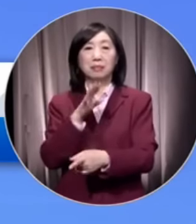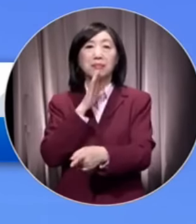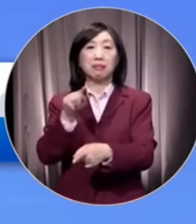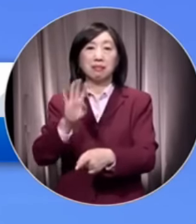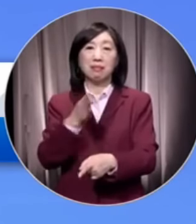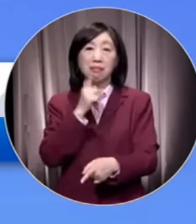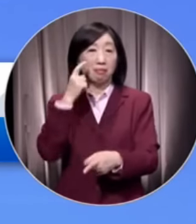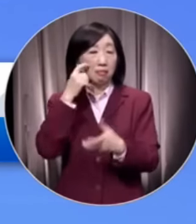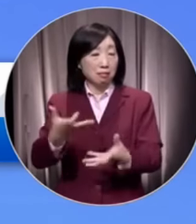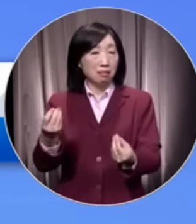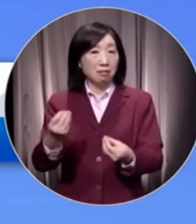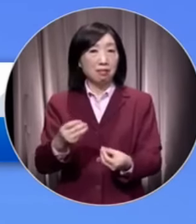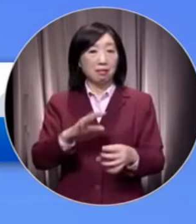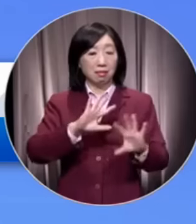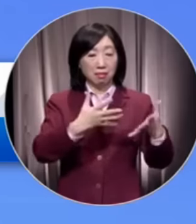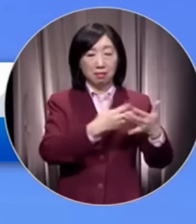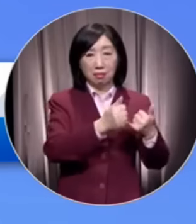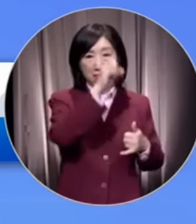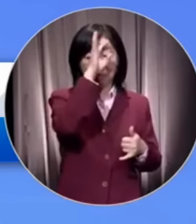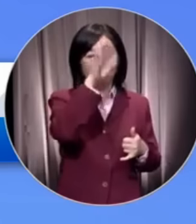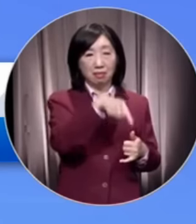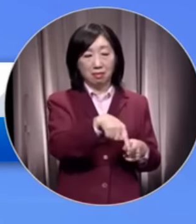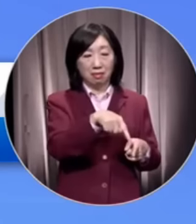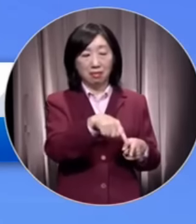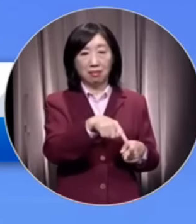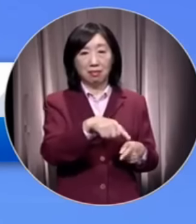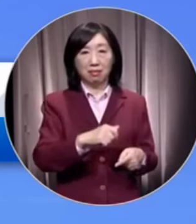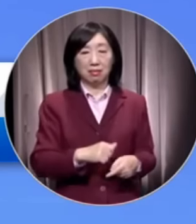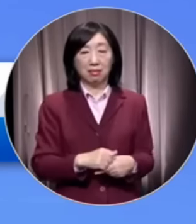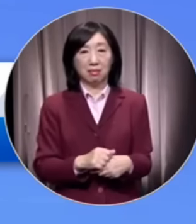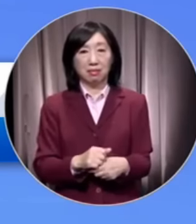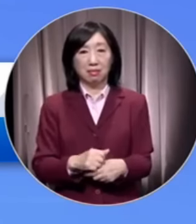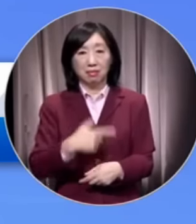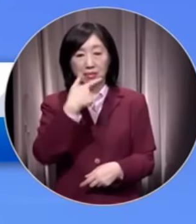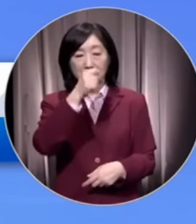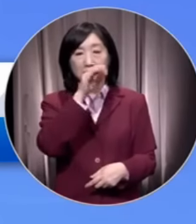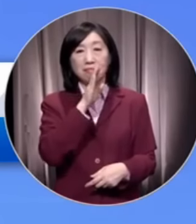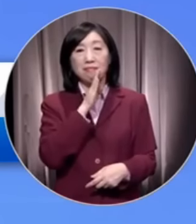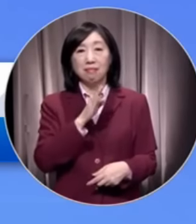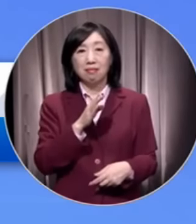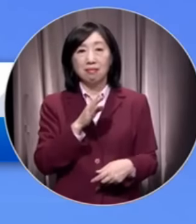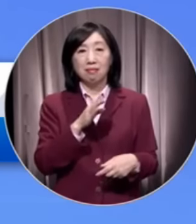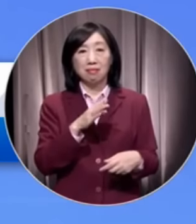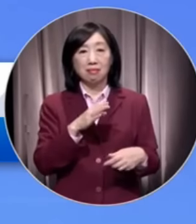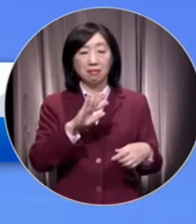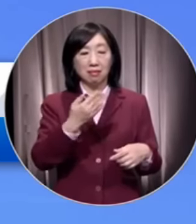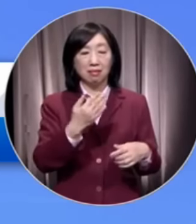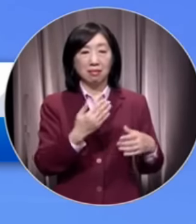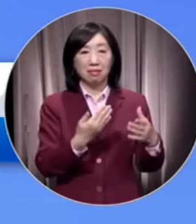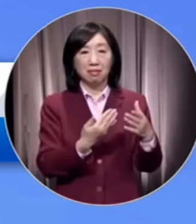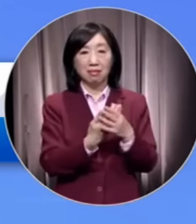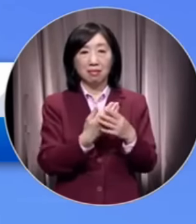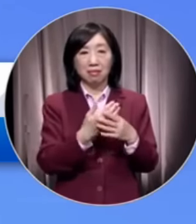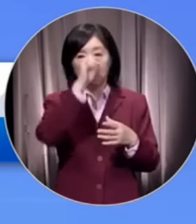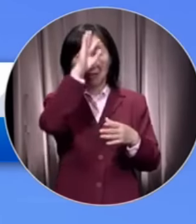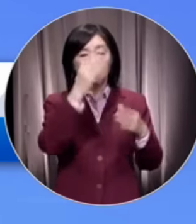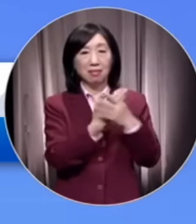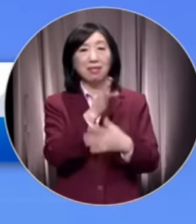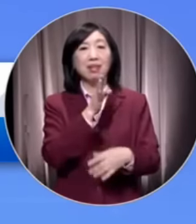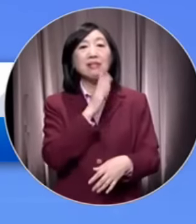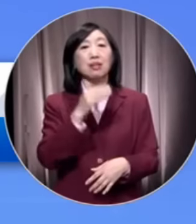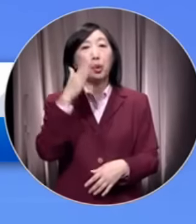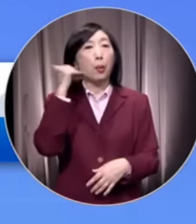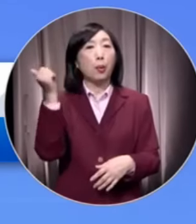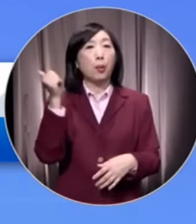产。国民党的党产真正讲起来，最好的党产是孙中山先生的三